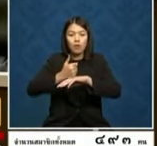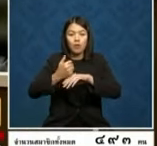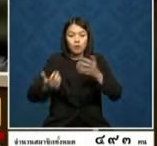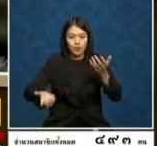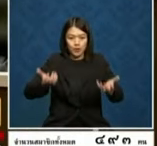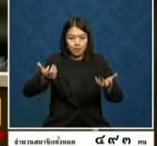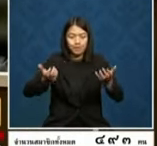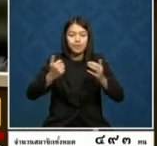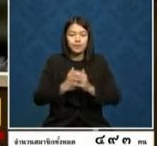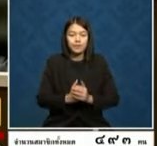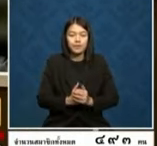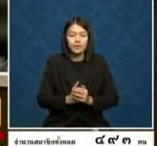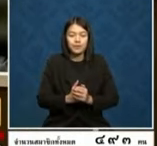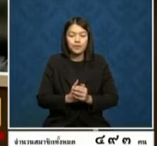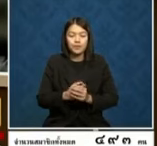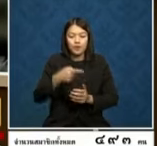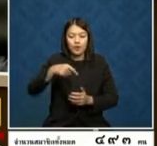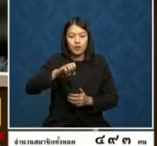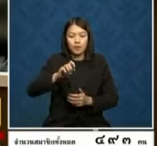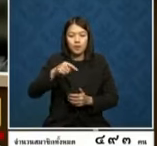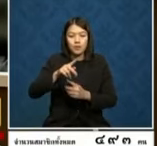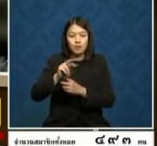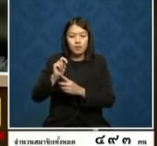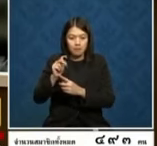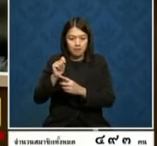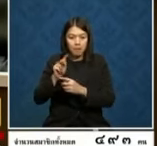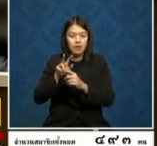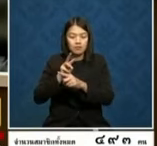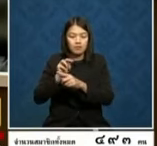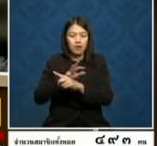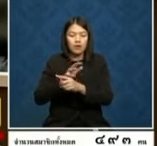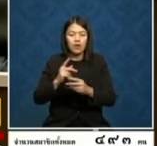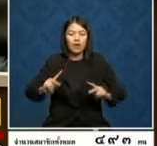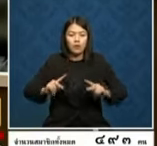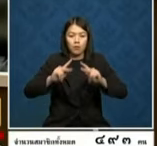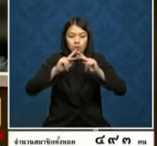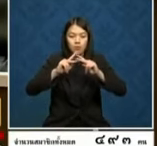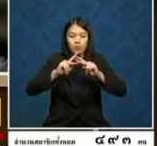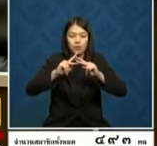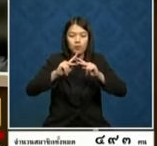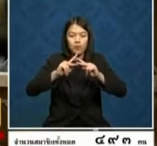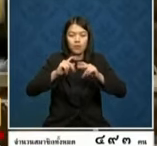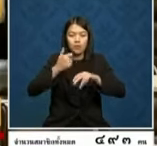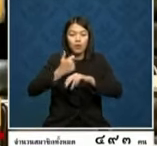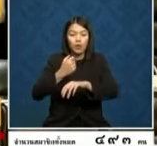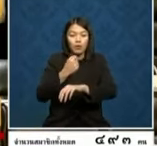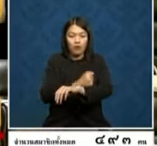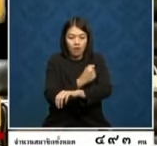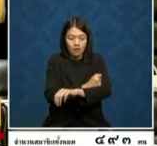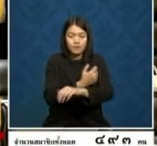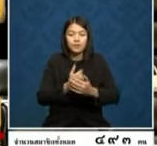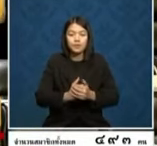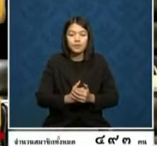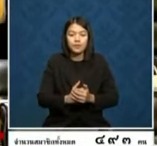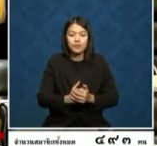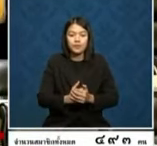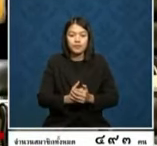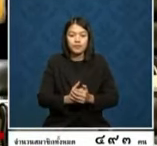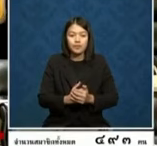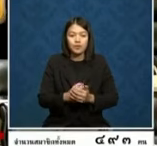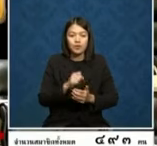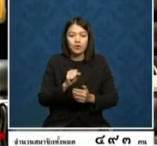ยุติธรรมนายพิพัฒน์รัชกิจประการเป็นรัฐมนตรีว่าการกระทรวงแรงงานนางสาว